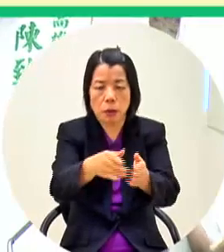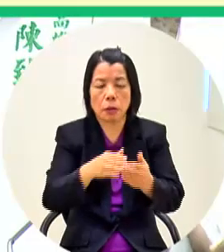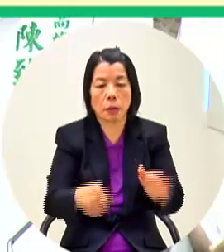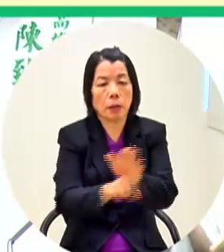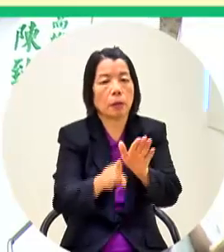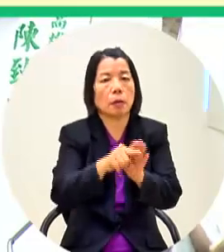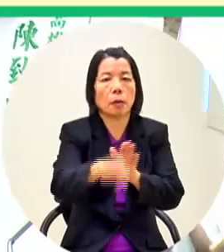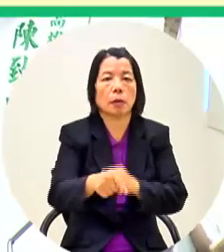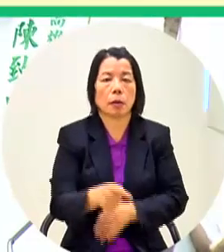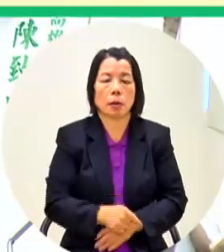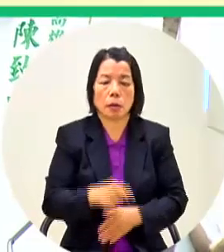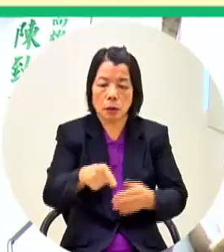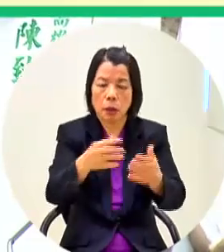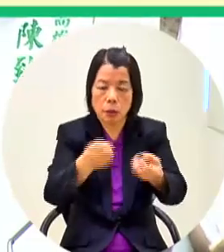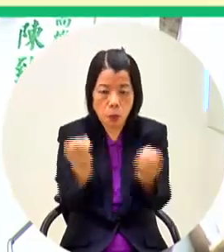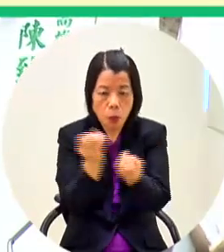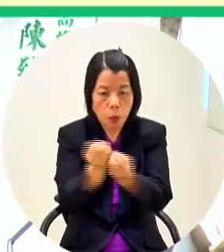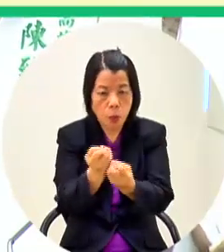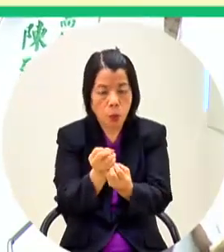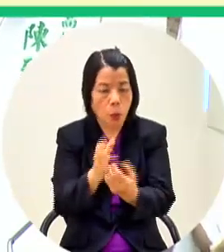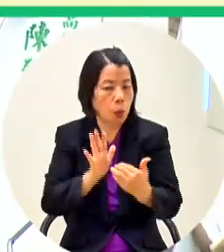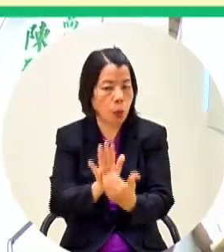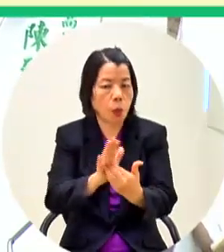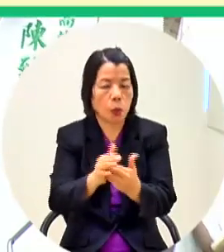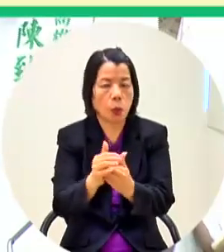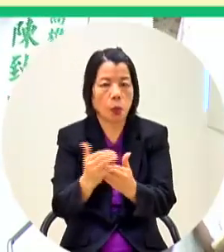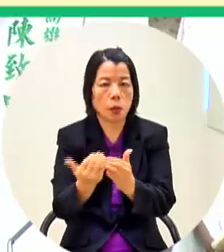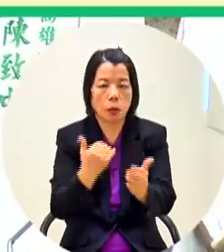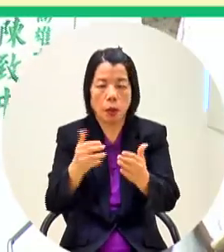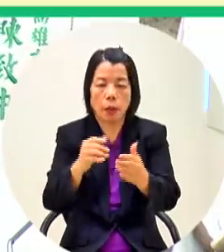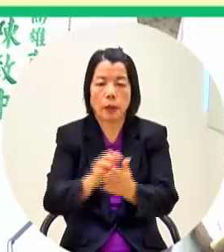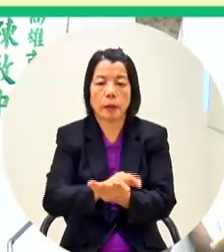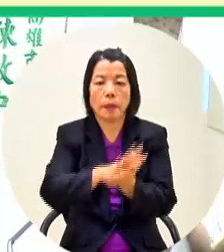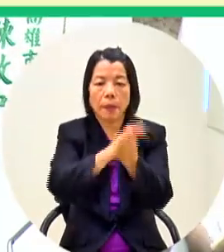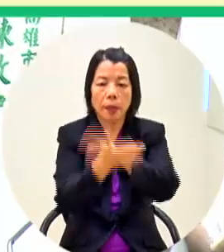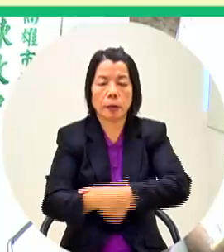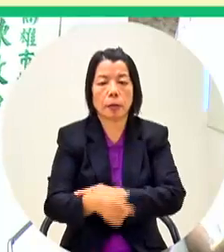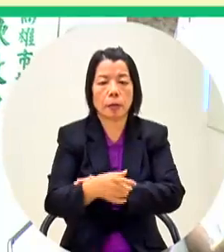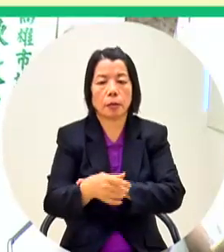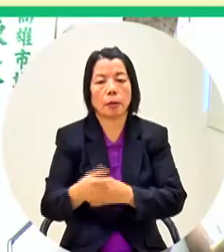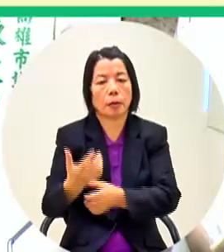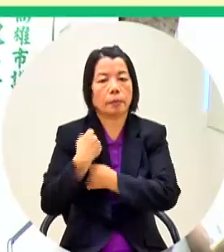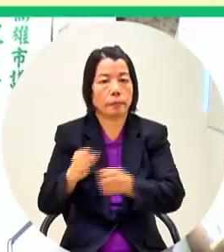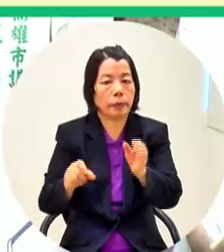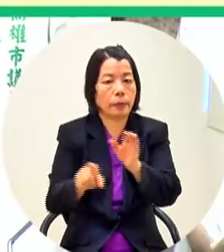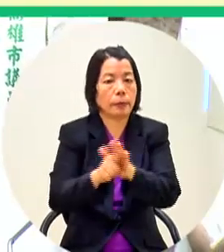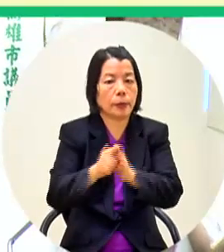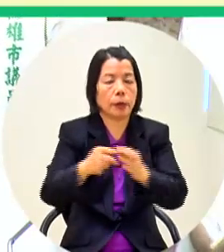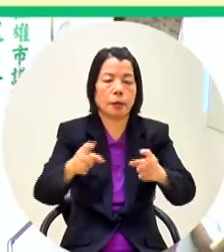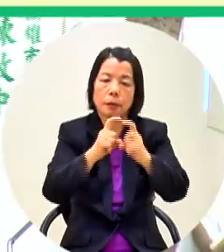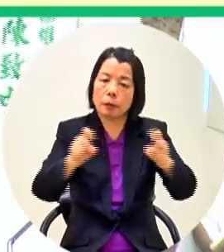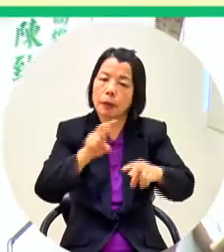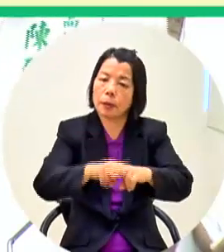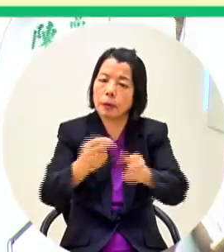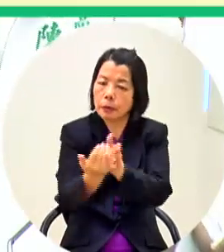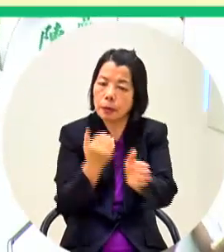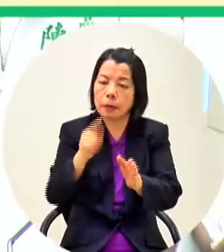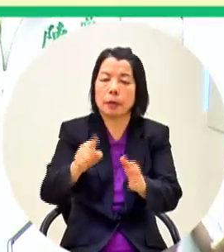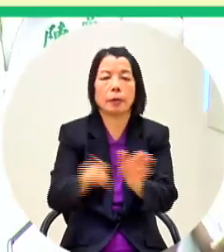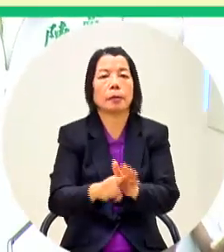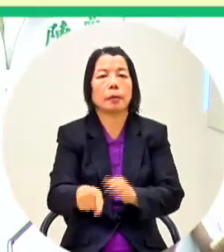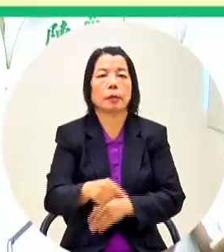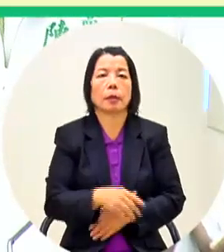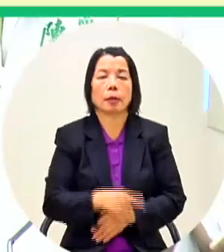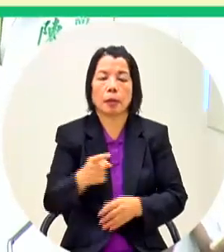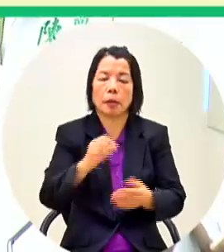那叫防灾演练，你却把它用成兵推。我告诉你市长，防疫不是制造恐慌，你用所有的名